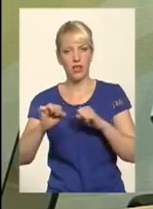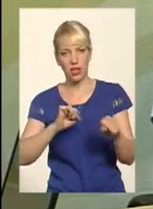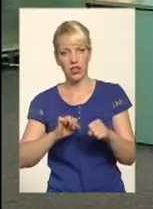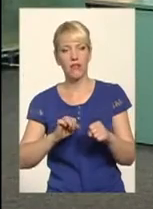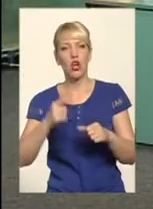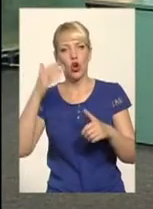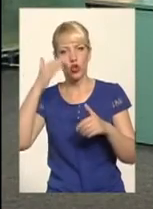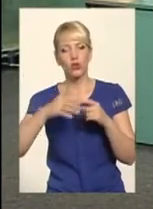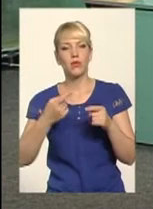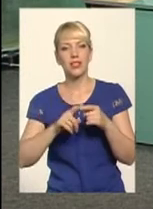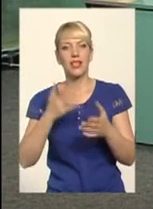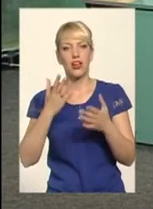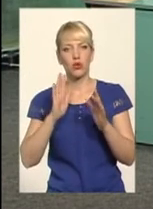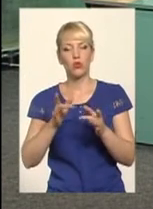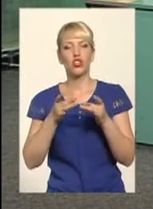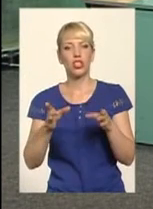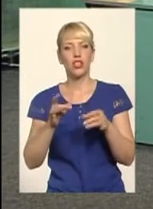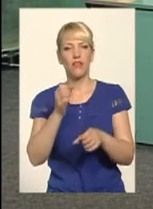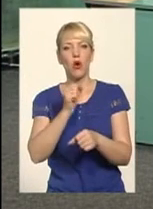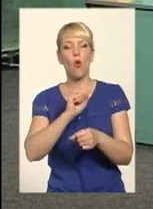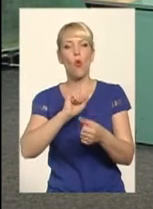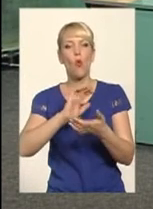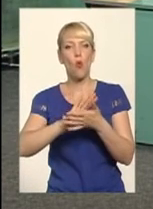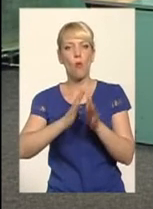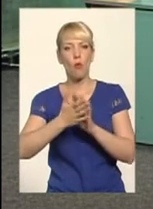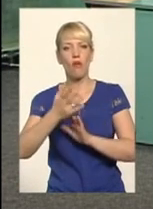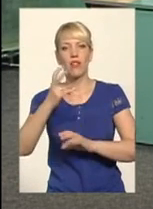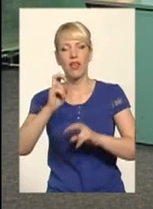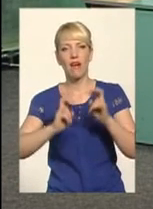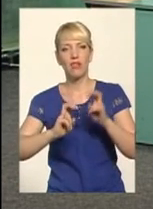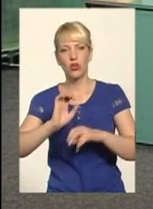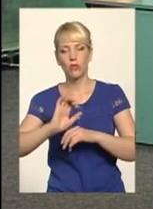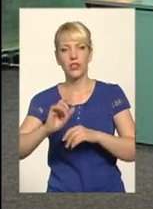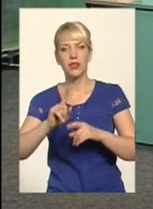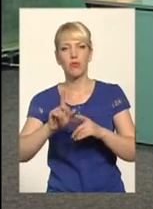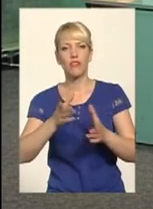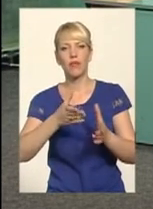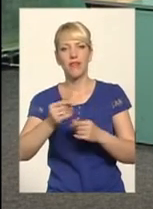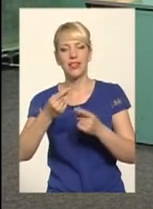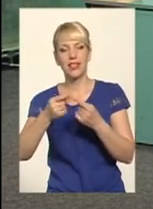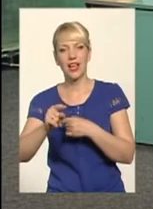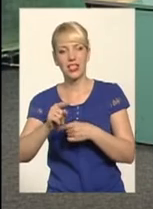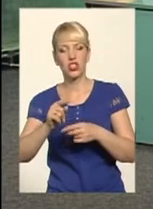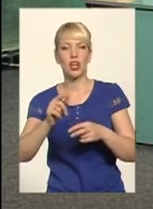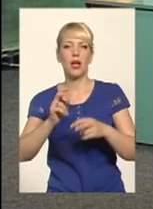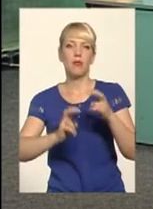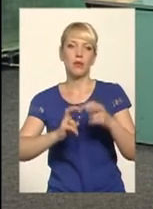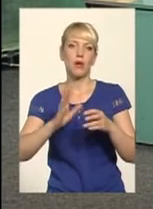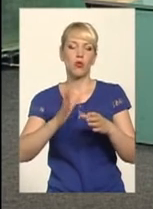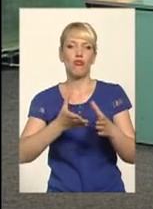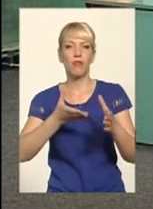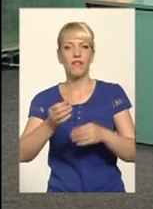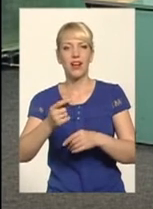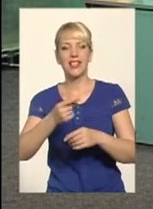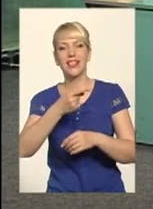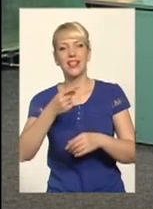будуть, скажімо, шкідливі умови на виробництві, або буде щось недотримано, це потім буде впливати на імідж підприємства, буде впливати на саму сферу аграрну